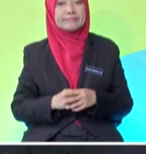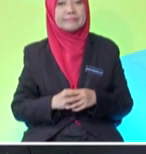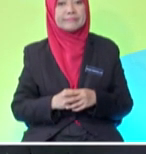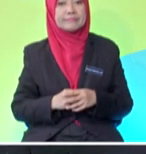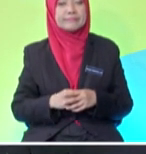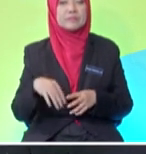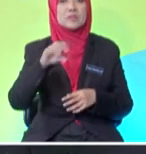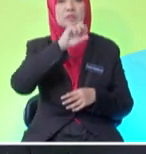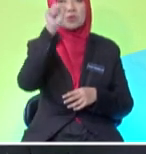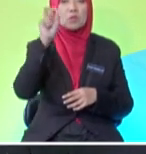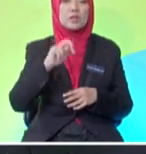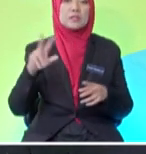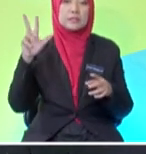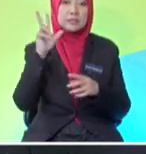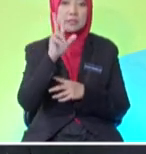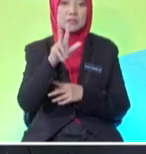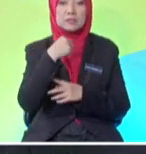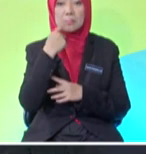3 oke